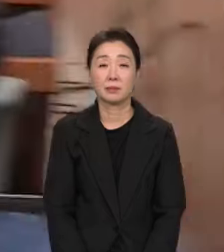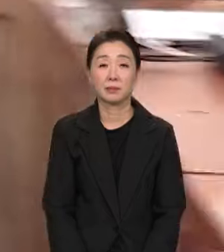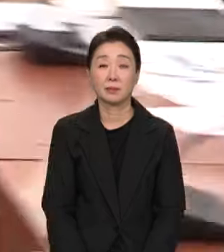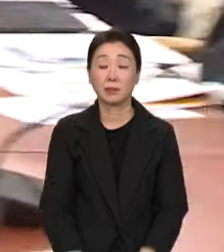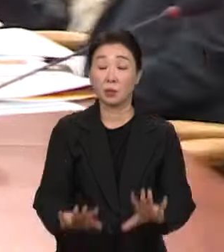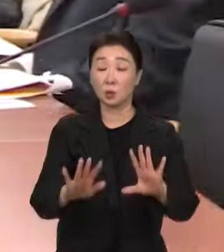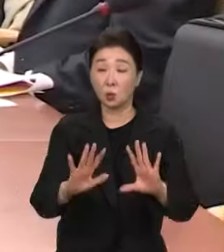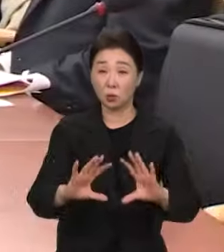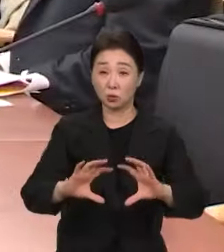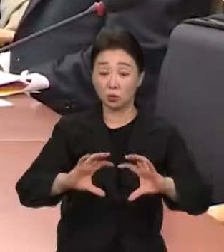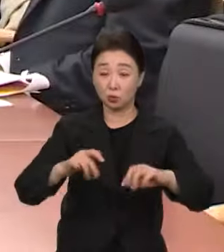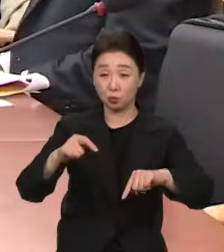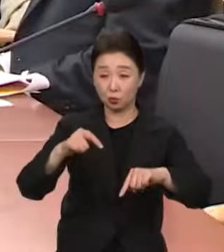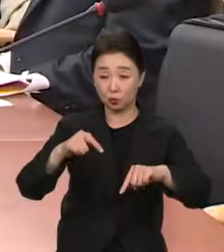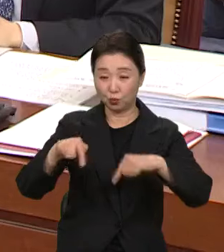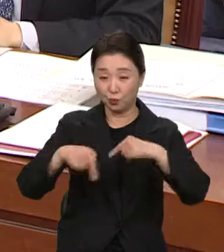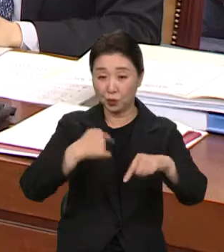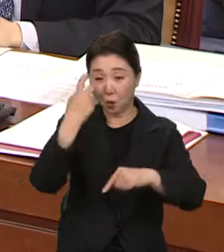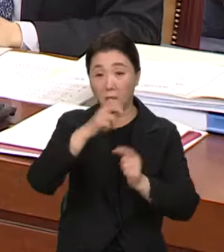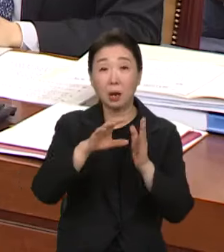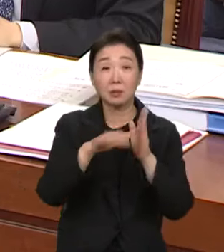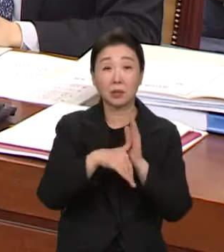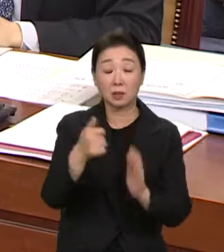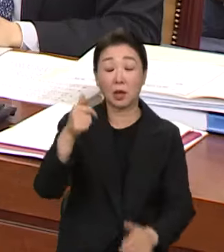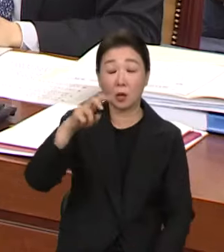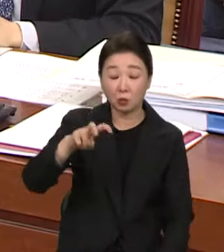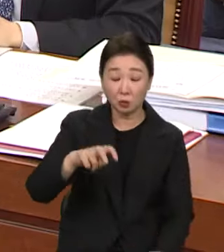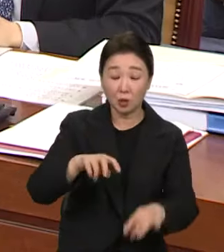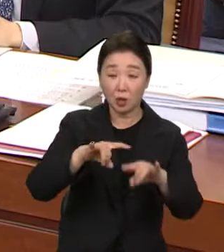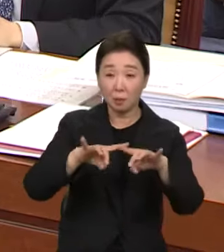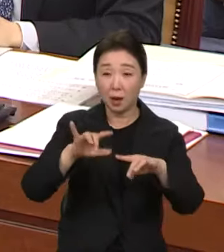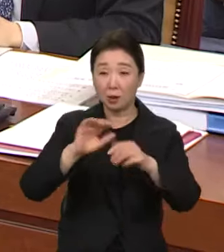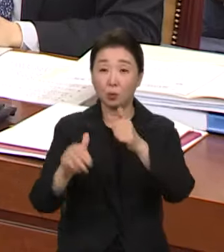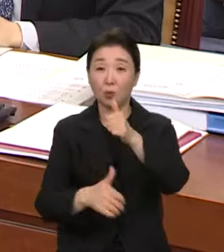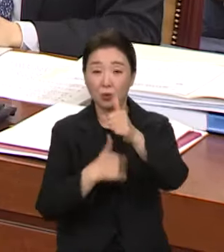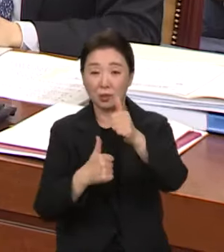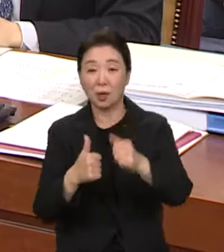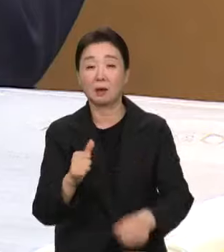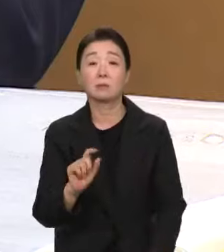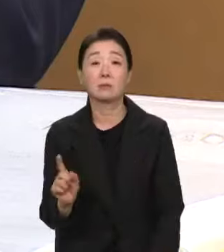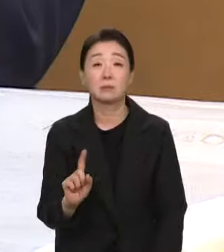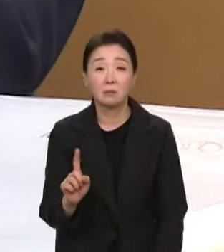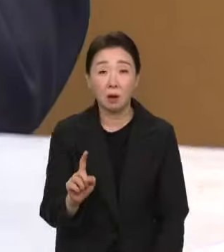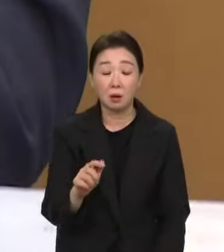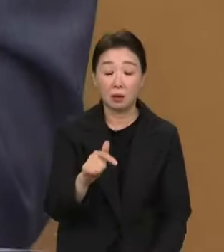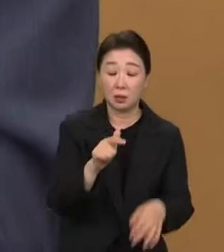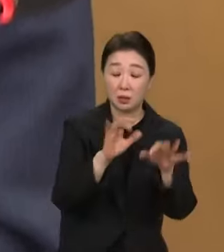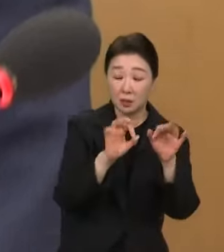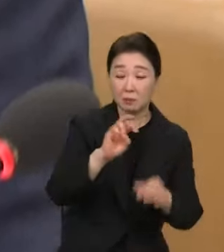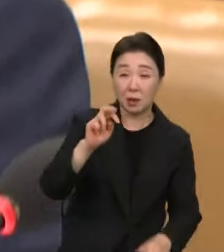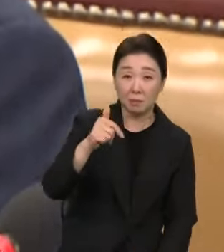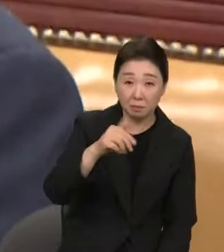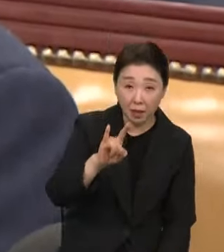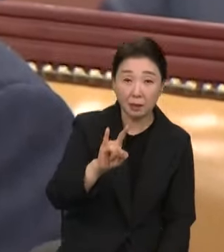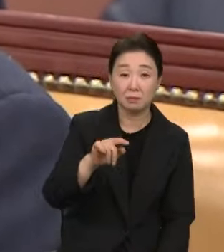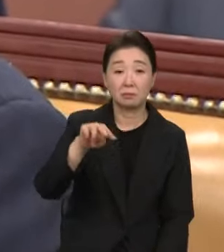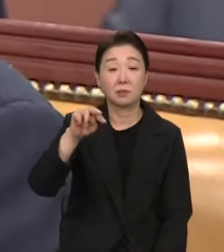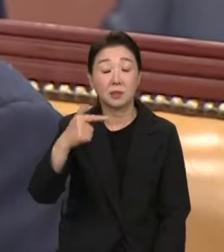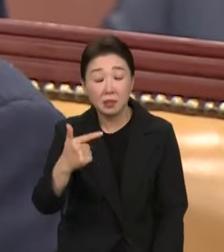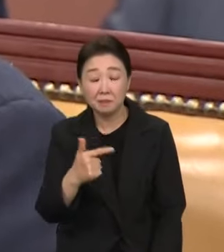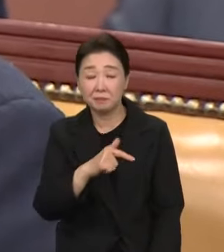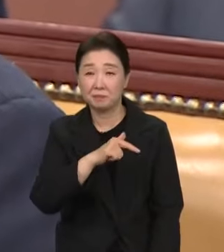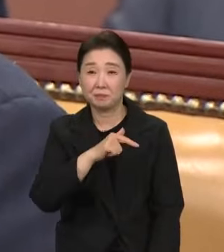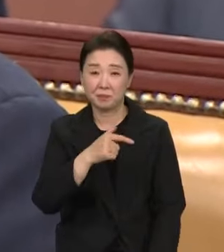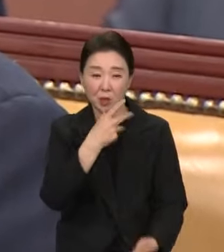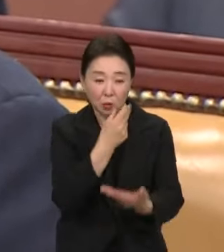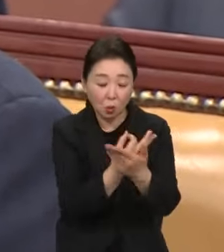오늘 국정감사에선 류일임 방심위원장이 가족과 지인을 동원해 김만배 신앙님 녹취를 인용한 언론을 상대로 심의 민원을